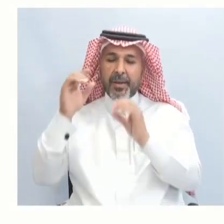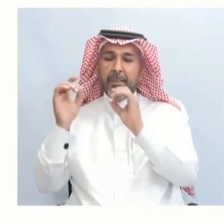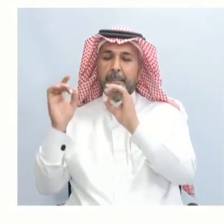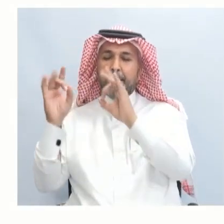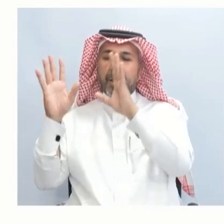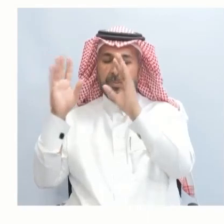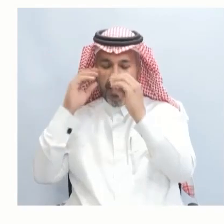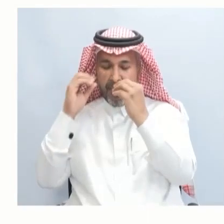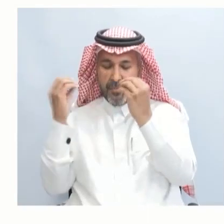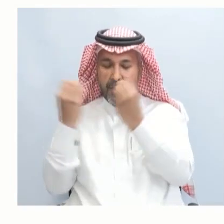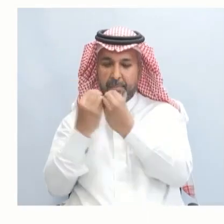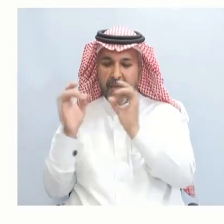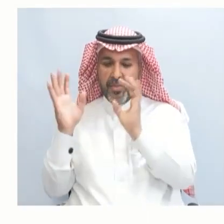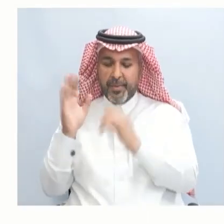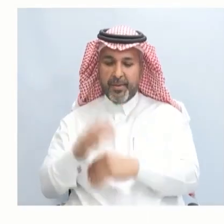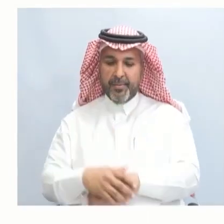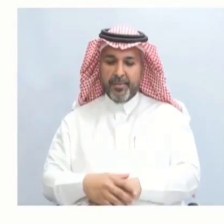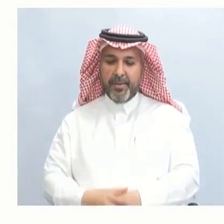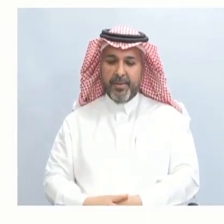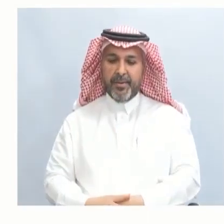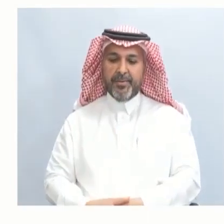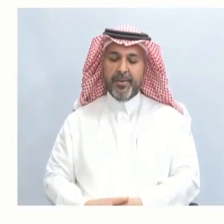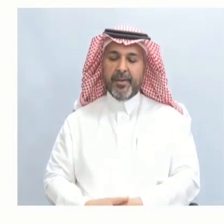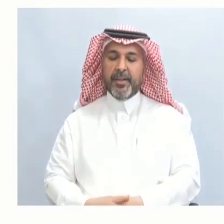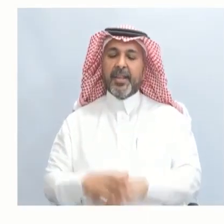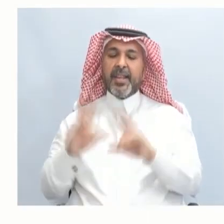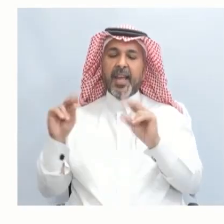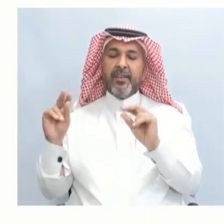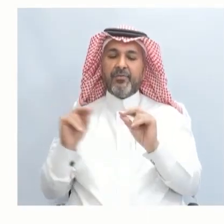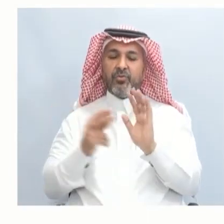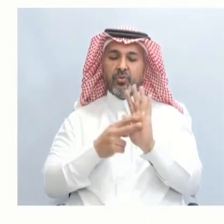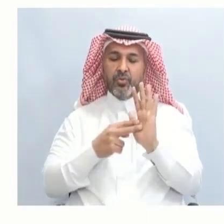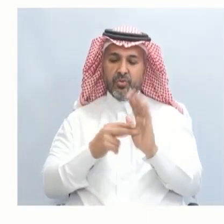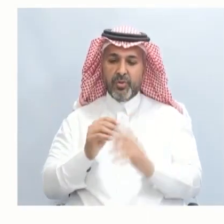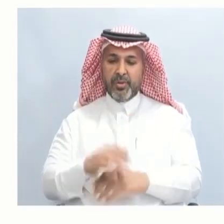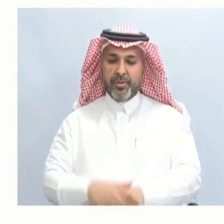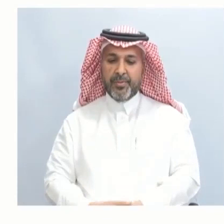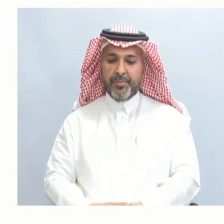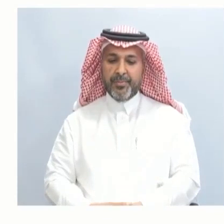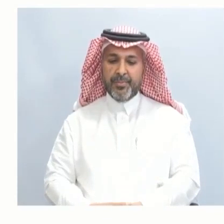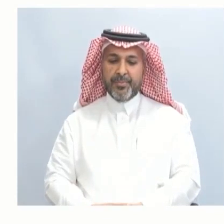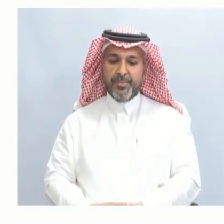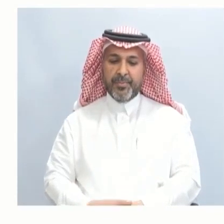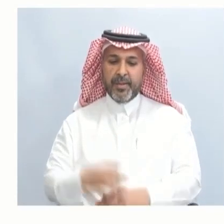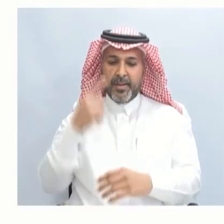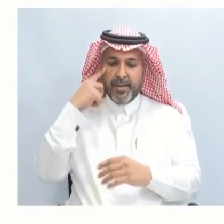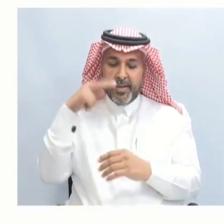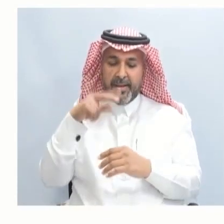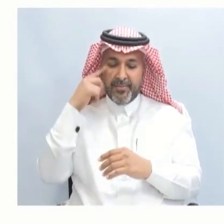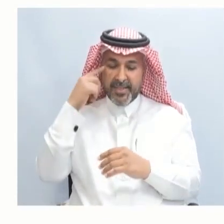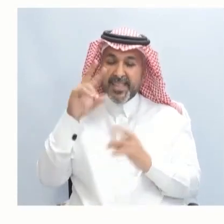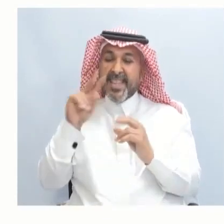تحصل على تي تربيع وهنا تحصل على ار تكعيب هي نفس النتيجه التي حصل عليها من التي حصل عليها